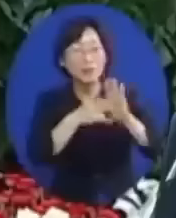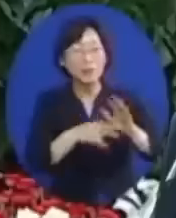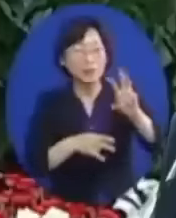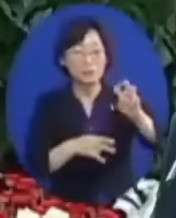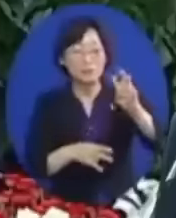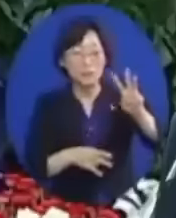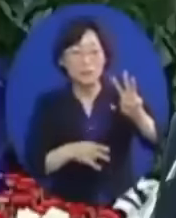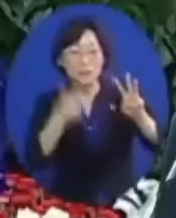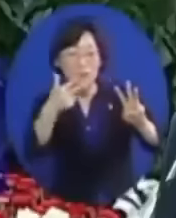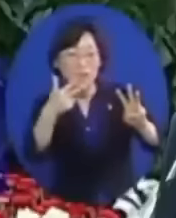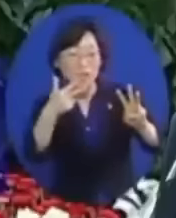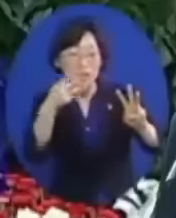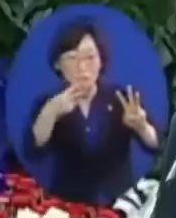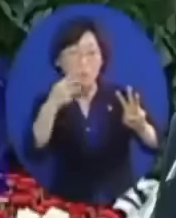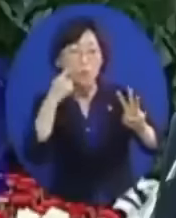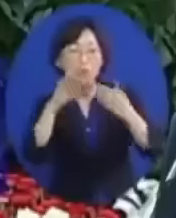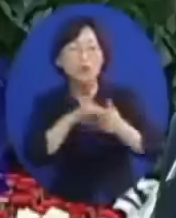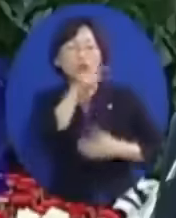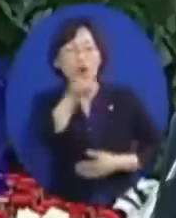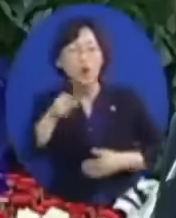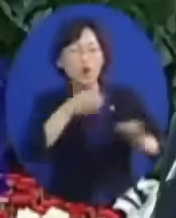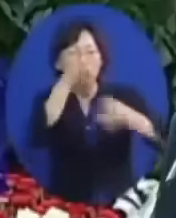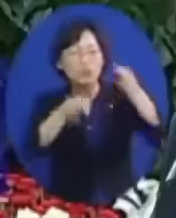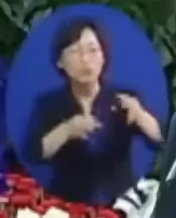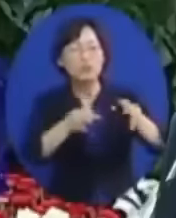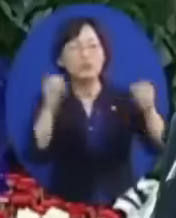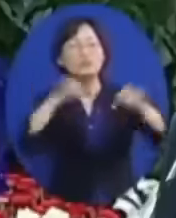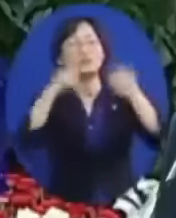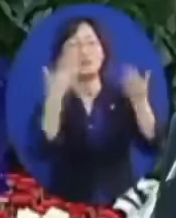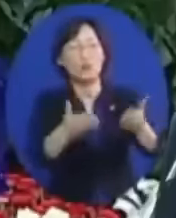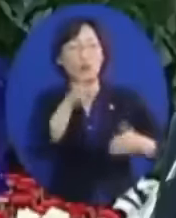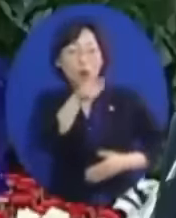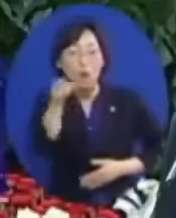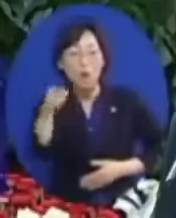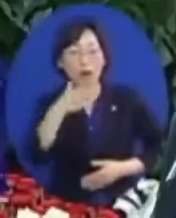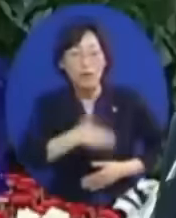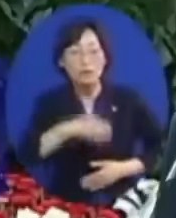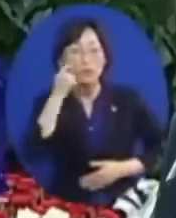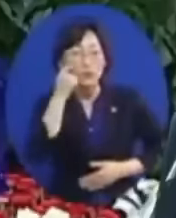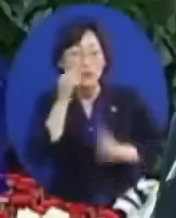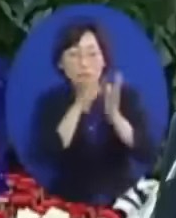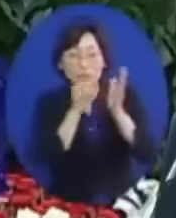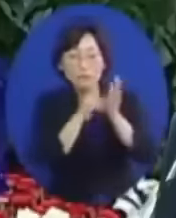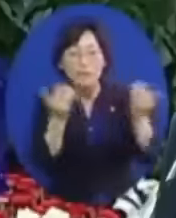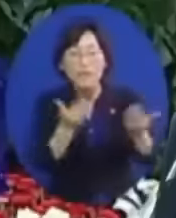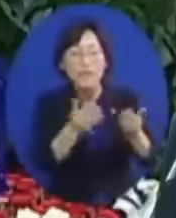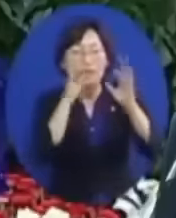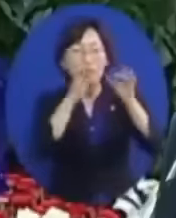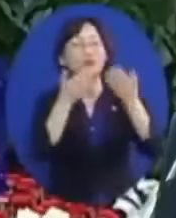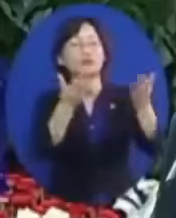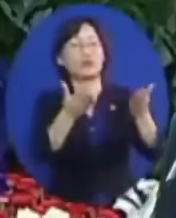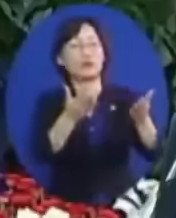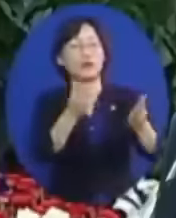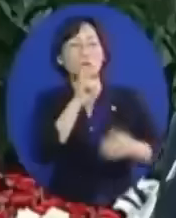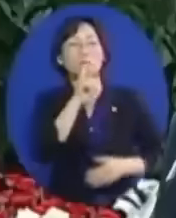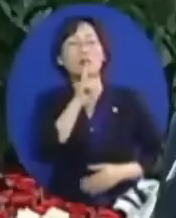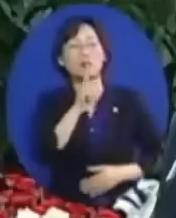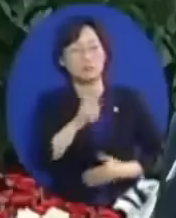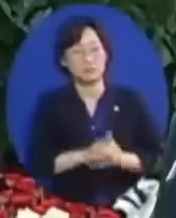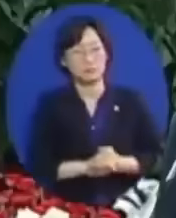3절에는 너는 내게 부르짖어라 내가 내게 응답하겠고 내가 알지 못하는 크고 은밀한 일을 내게 보여주리라고 말한 것입니다.